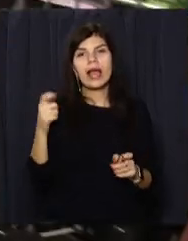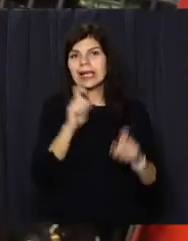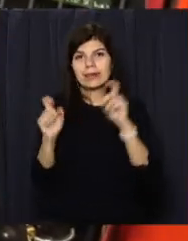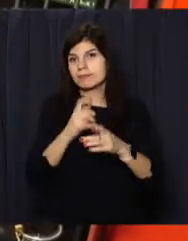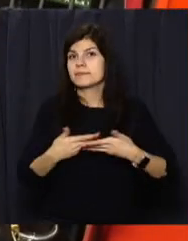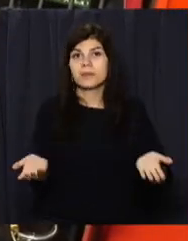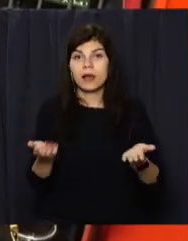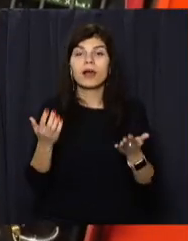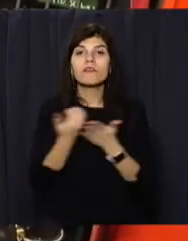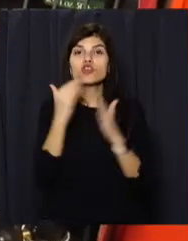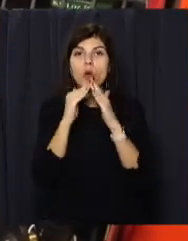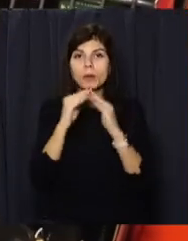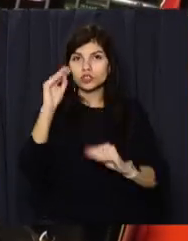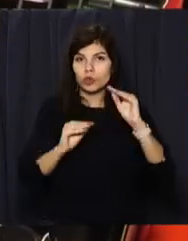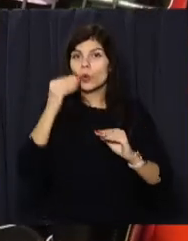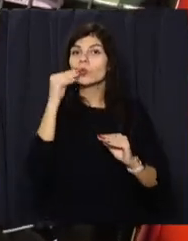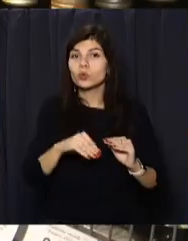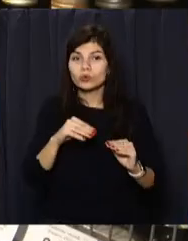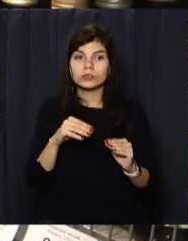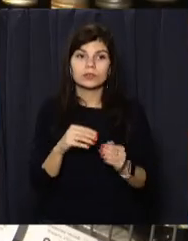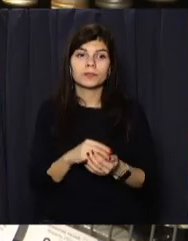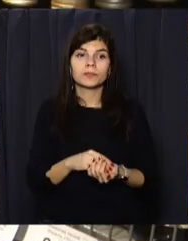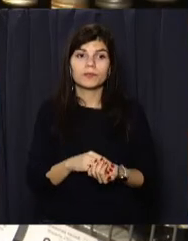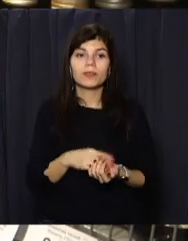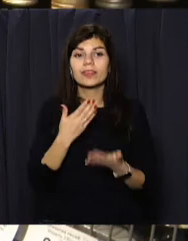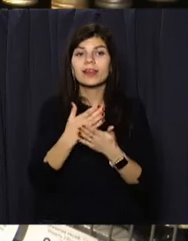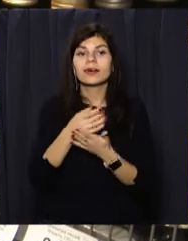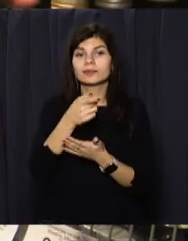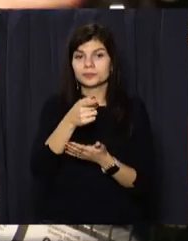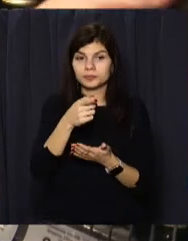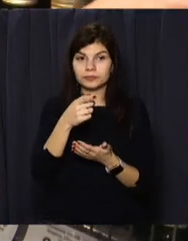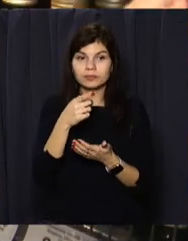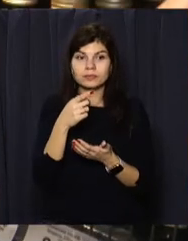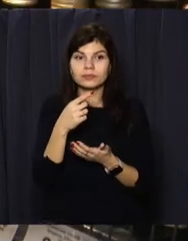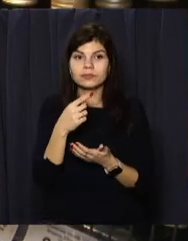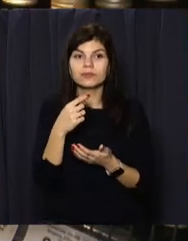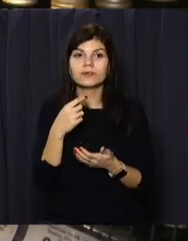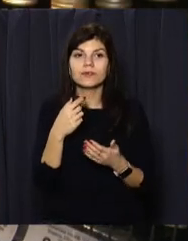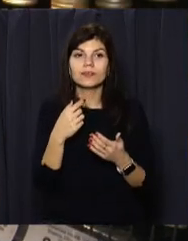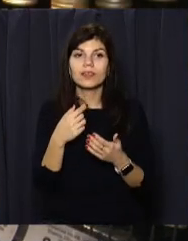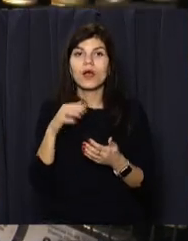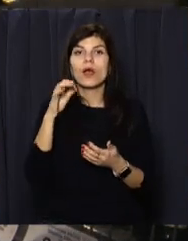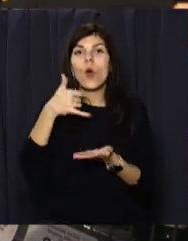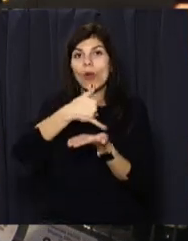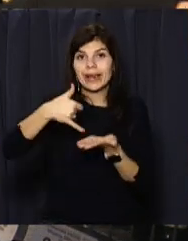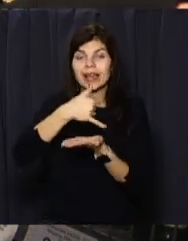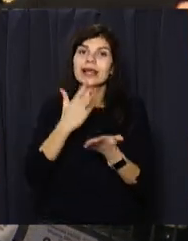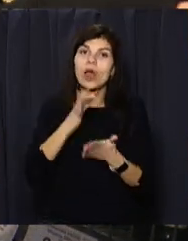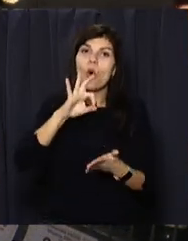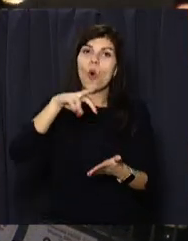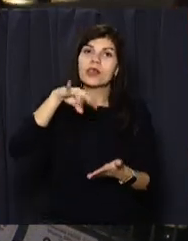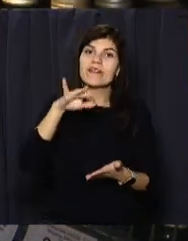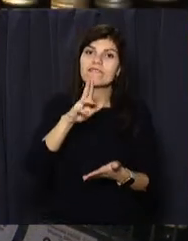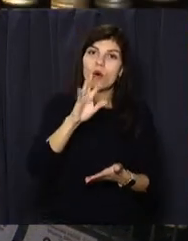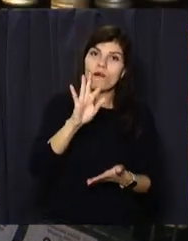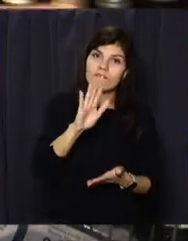соус, використовуючи олію з виноградних кісточок. Вона не має того специфічного присмаку, як, наприклад, оливкова олія. Також раджу